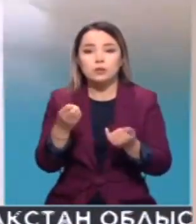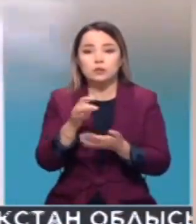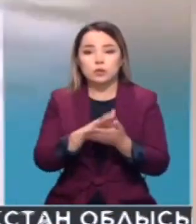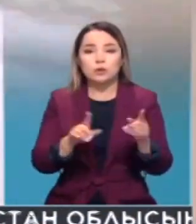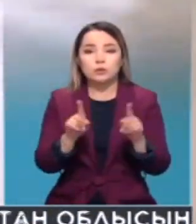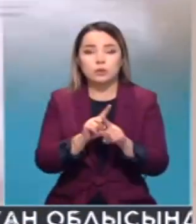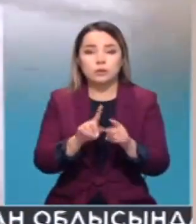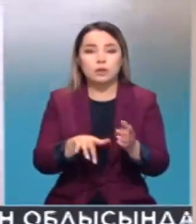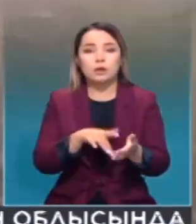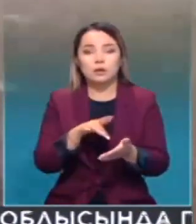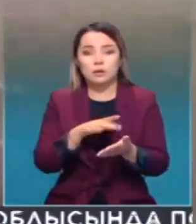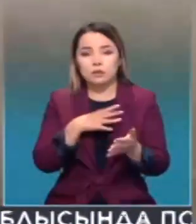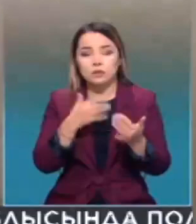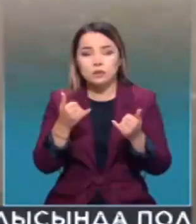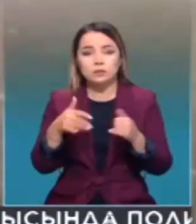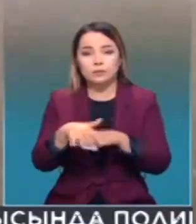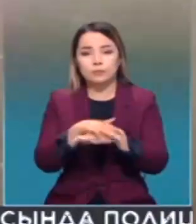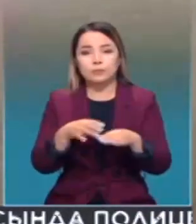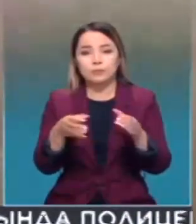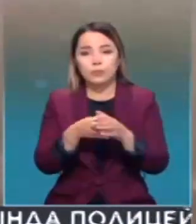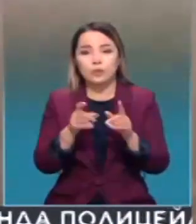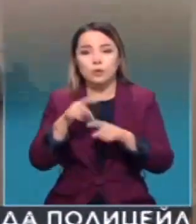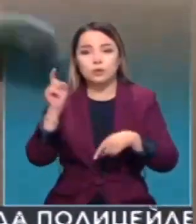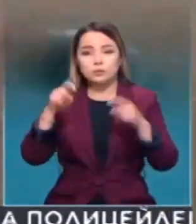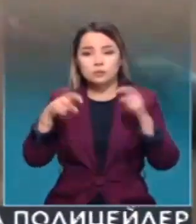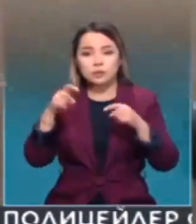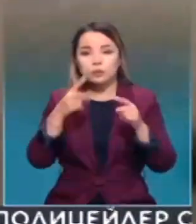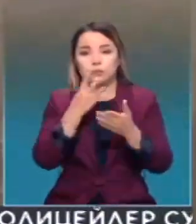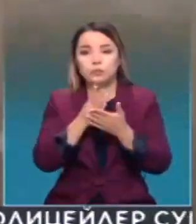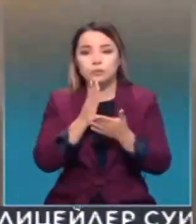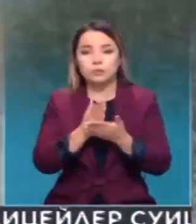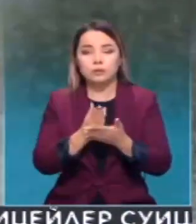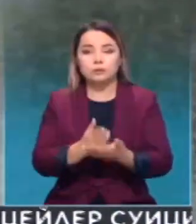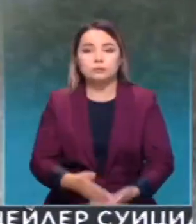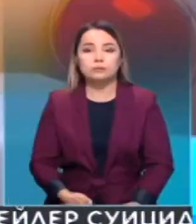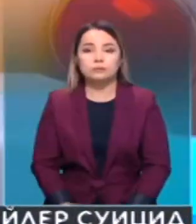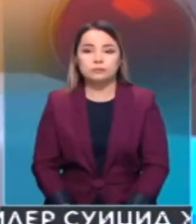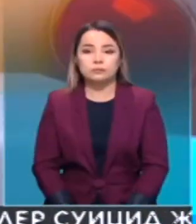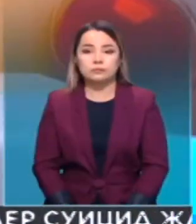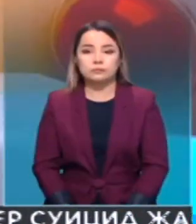де қалың тұман сейілген жоқ. Оның үстіне нөсер жауын жауып тұр.